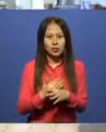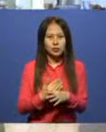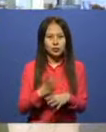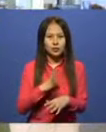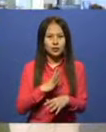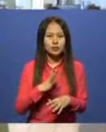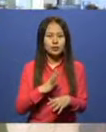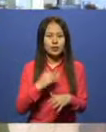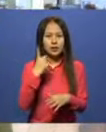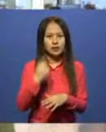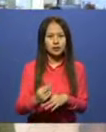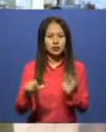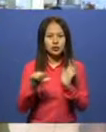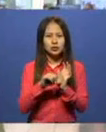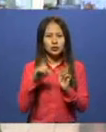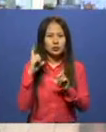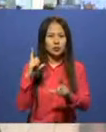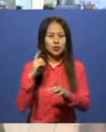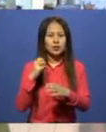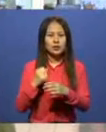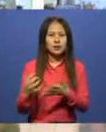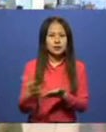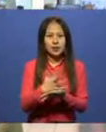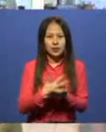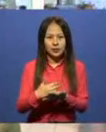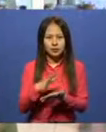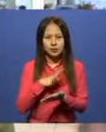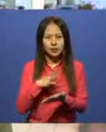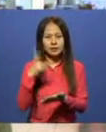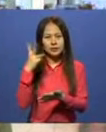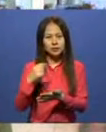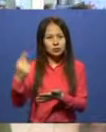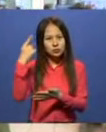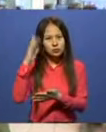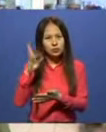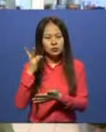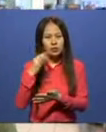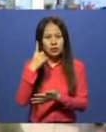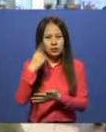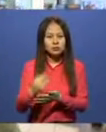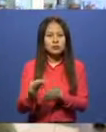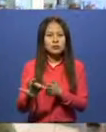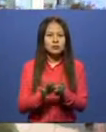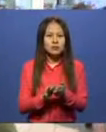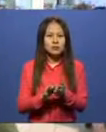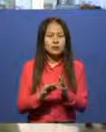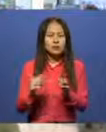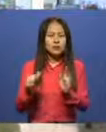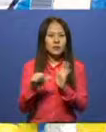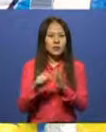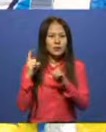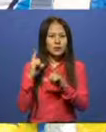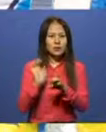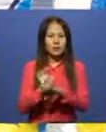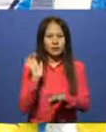болды. Біз бір күнде 6 тонна жинадық. Сол шараны біз 3 күн өткіземіз деп ойлағанбыз, бірақ бір күн ішінде 6 тонна провизия жинап,